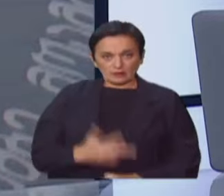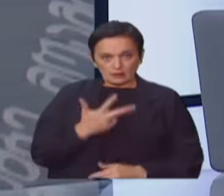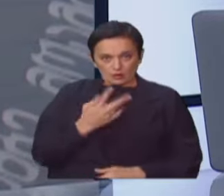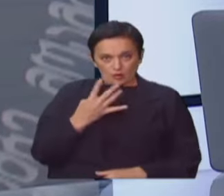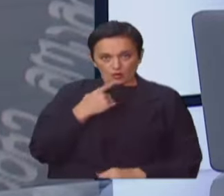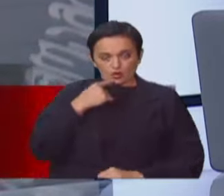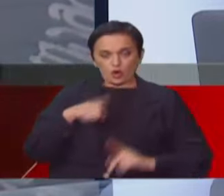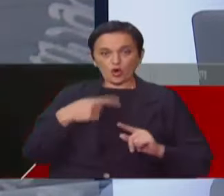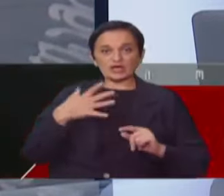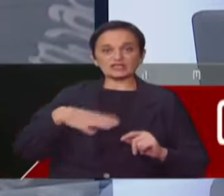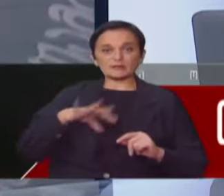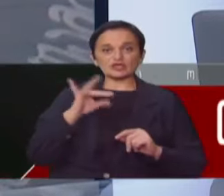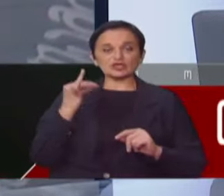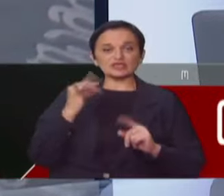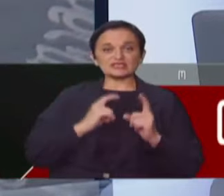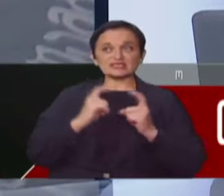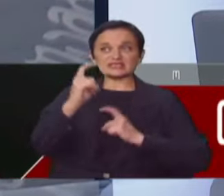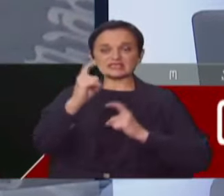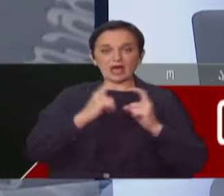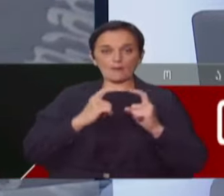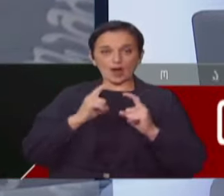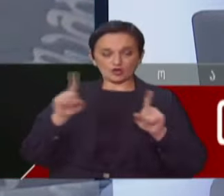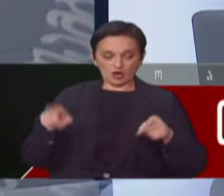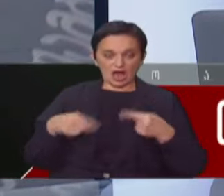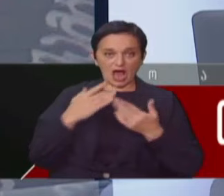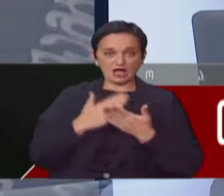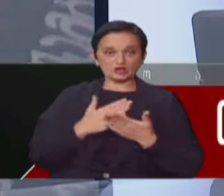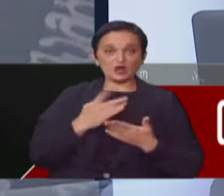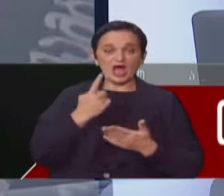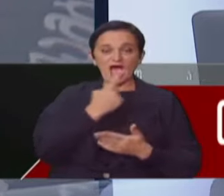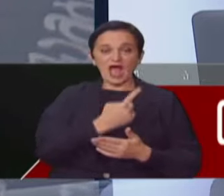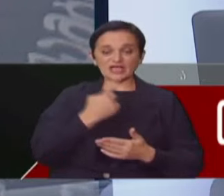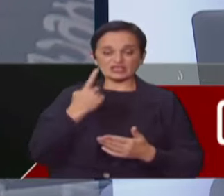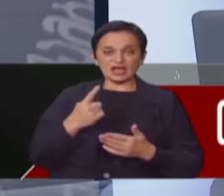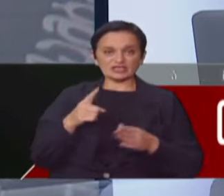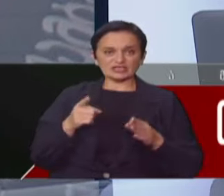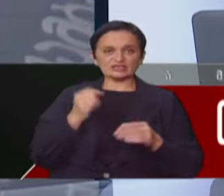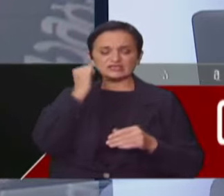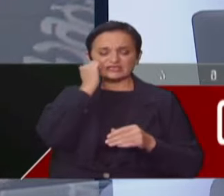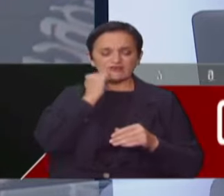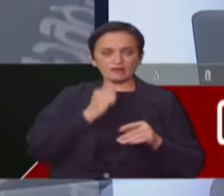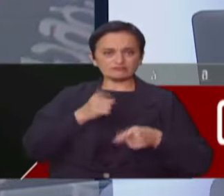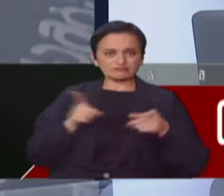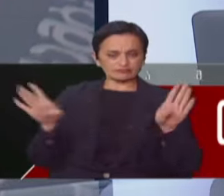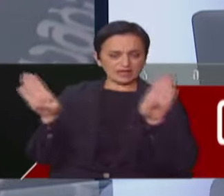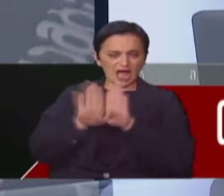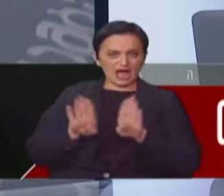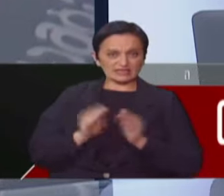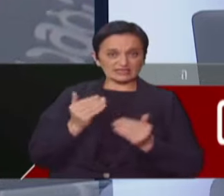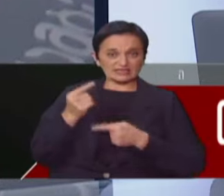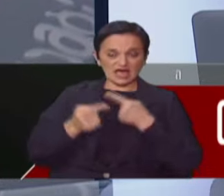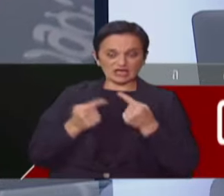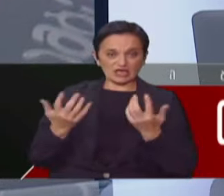34 წლის შემდეგ თბილისის ისტორიული საბაგირო აღდგენილია დედაქალაქს ერთ-ერთი სავიზიტო ბარათი ავთენტური იერსახით და თანამედროვე ინფრასტრუქტურით